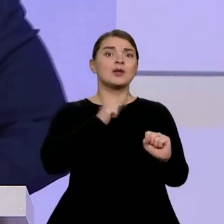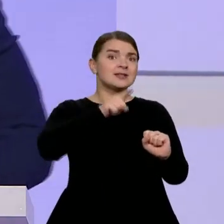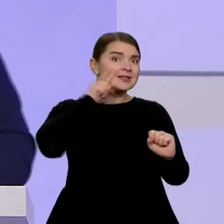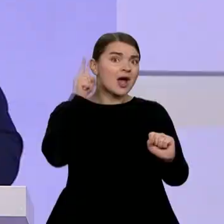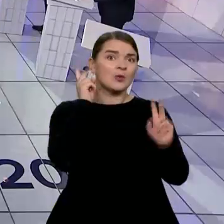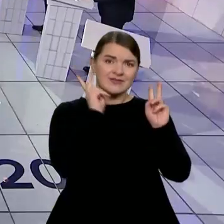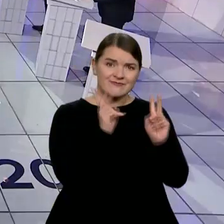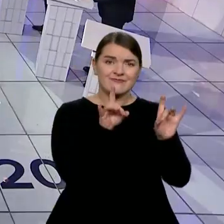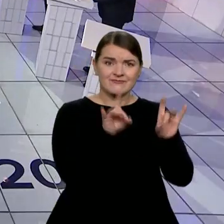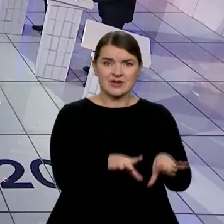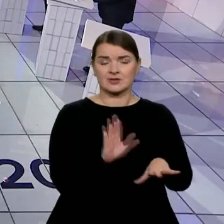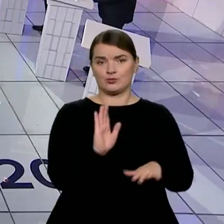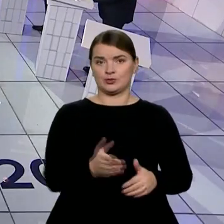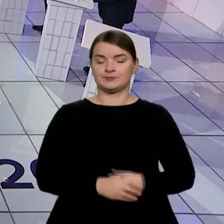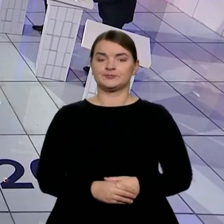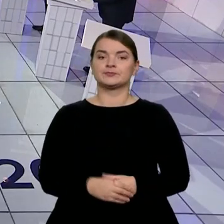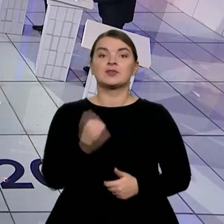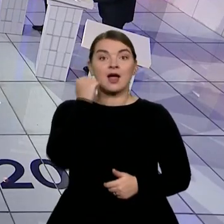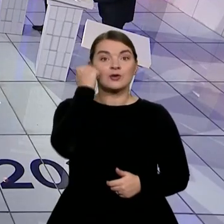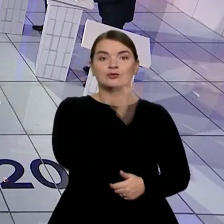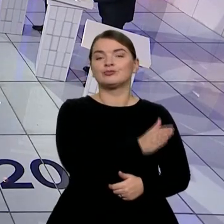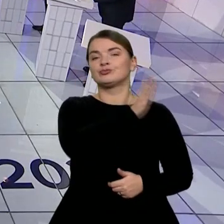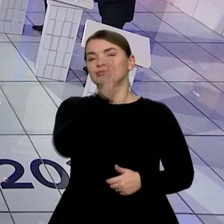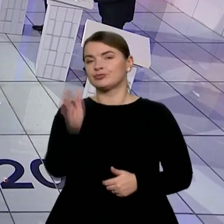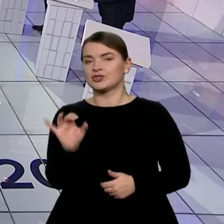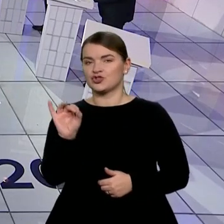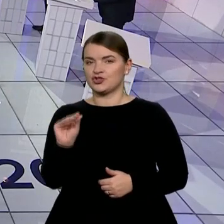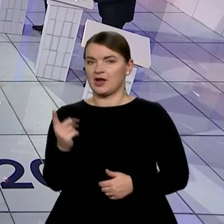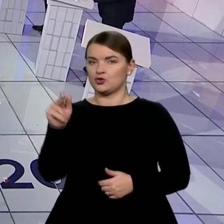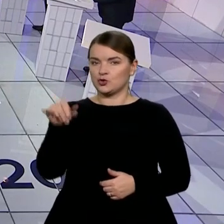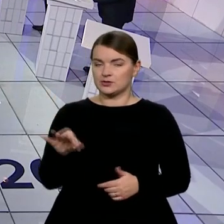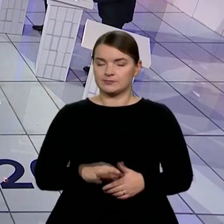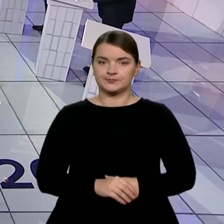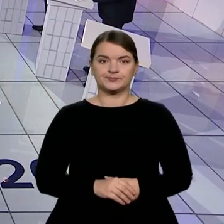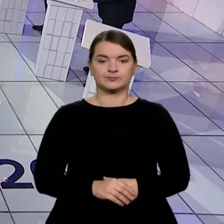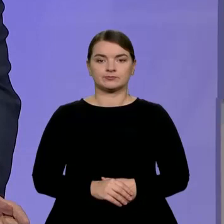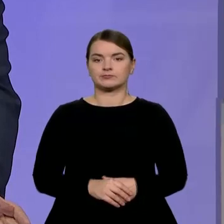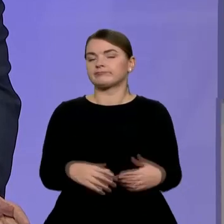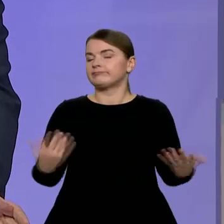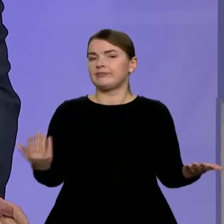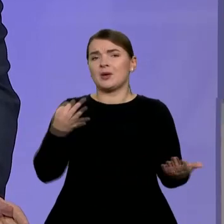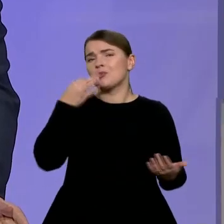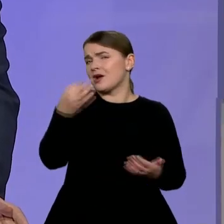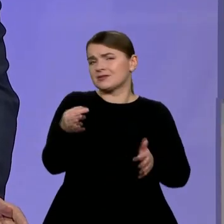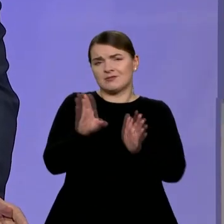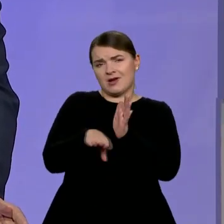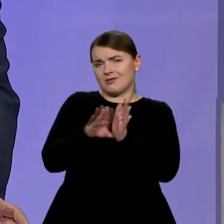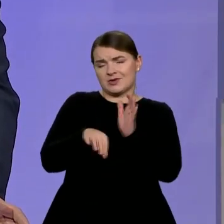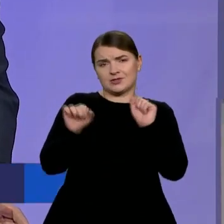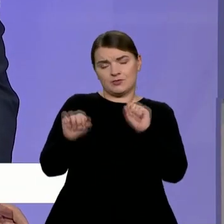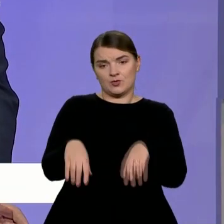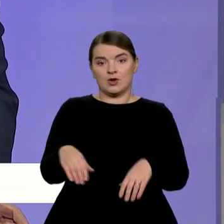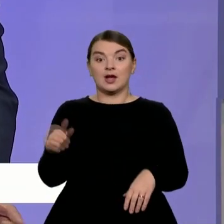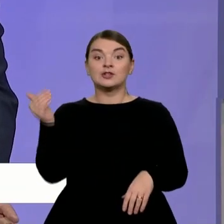išvažiuoja. Dėkui, pana Šedžiu. Na, aš tai pasakysiu labai paprastai. Prieš dešimtmetį maždaug Šiauliuose